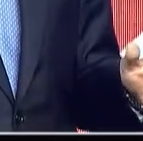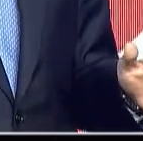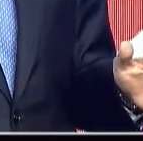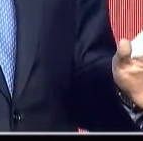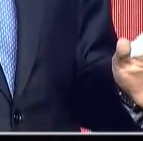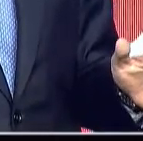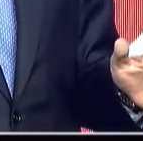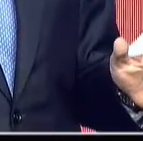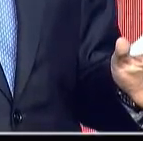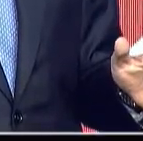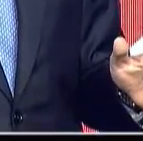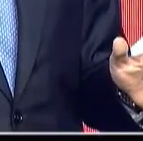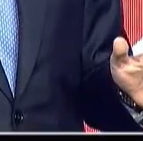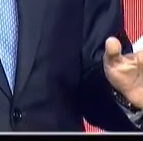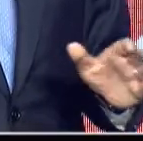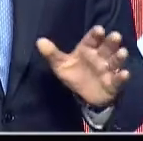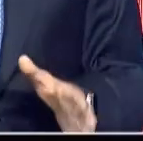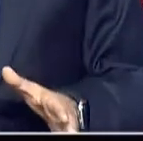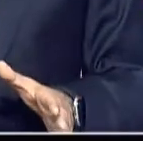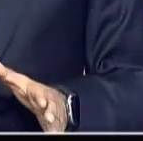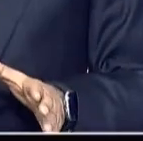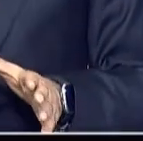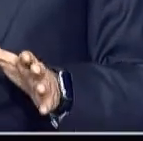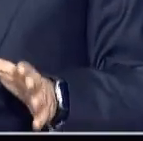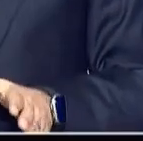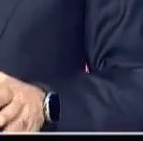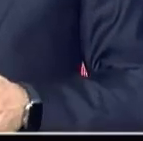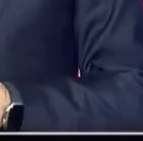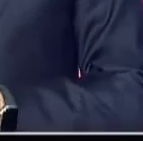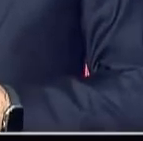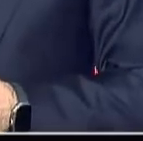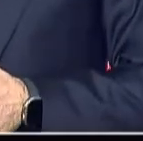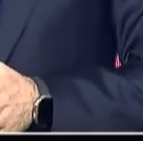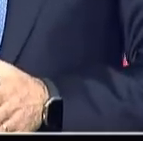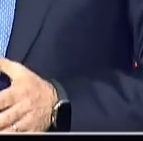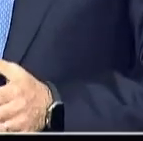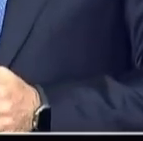birlikte yaşayacağız. Çok net söylüyorum. Bu şehirde